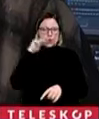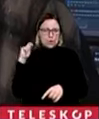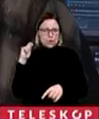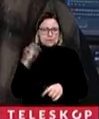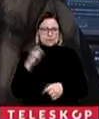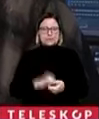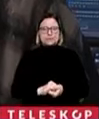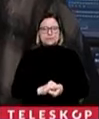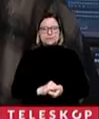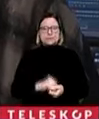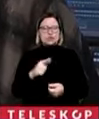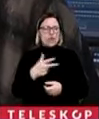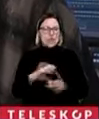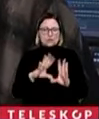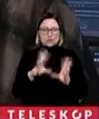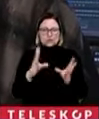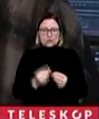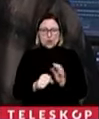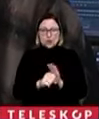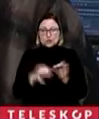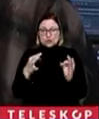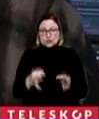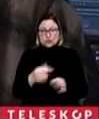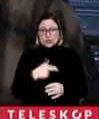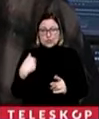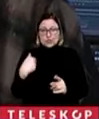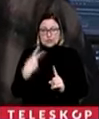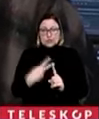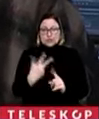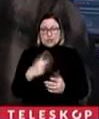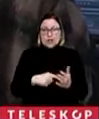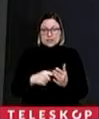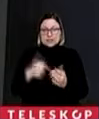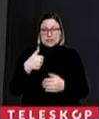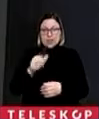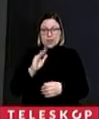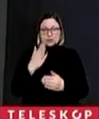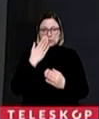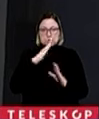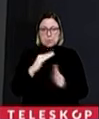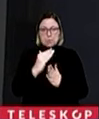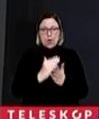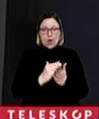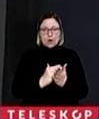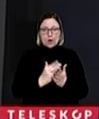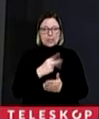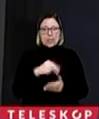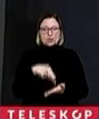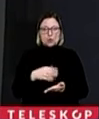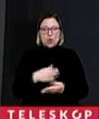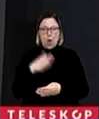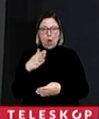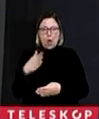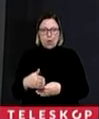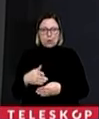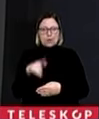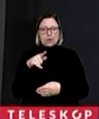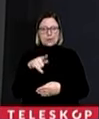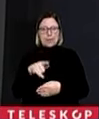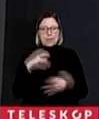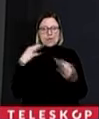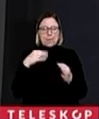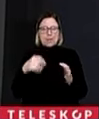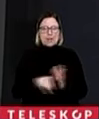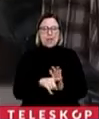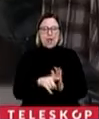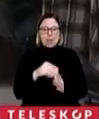Ukraińców. To jednak nie wszystko. Od dziś na naszej antenie 3 razy w tygodniu będzie emitowany program Nie stój obok, a w nim informacje dla Polaków,